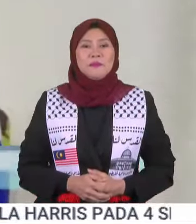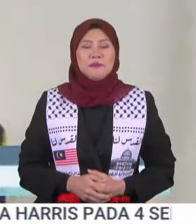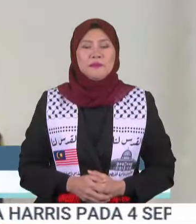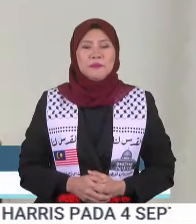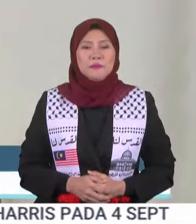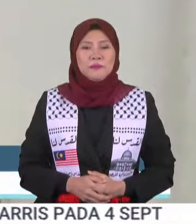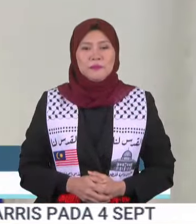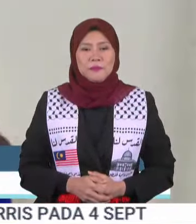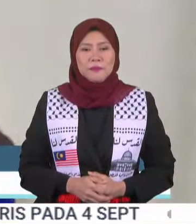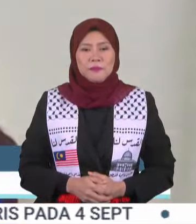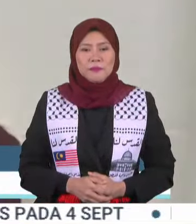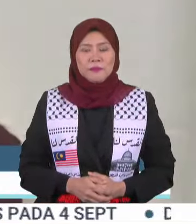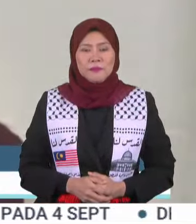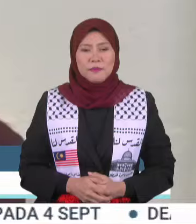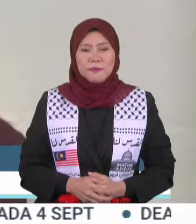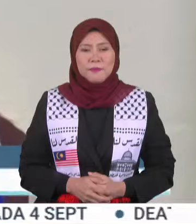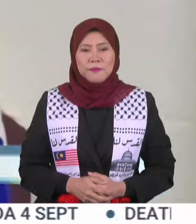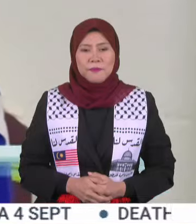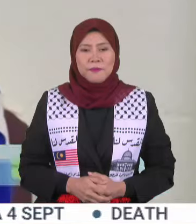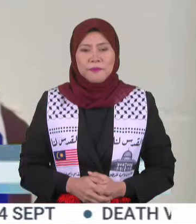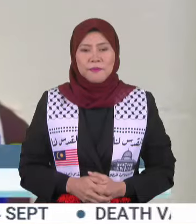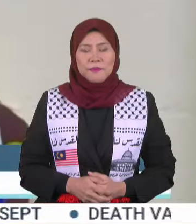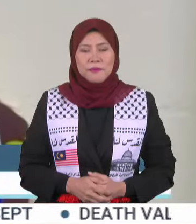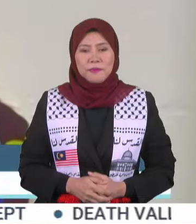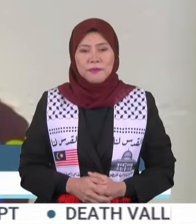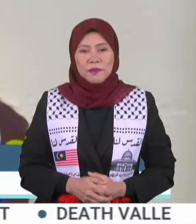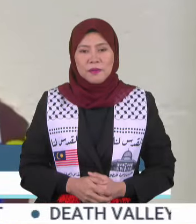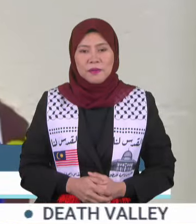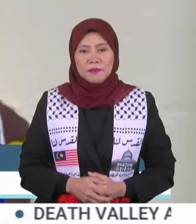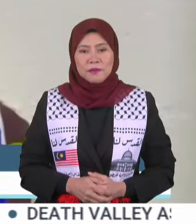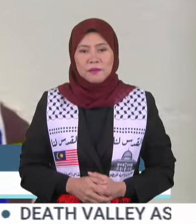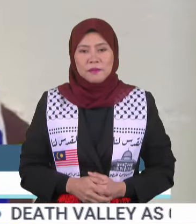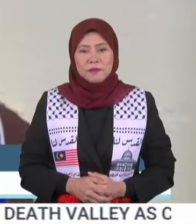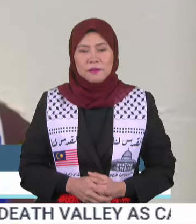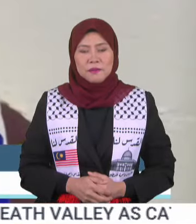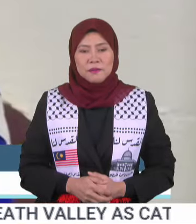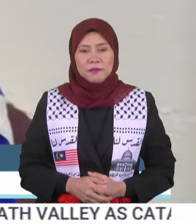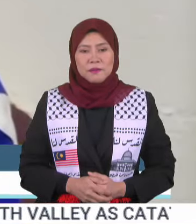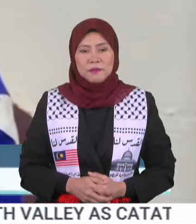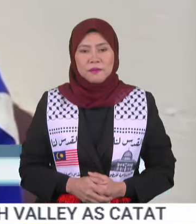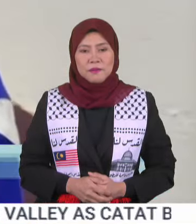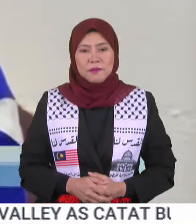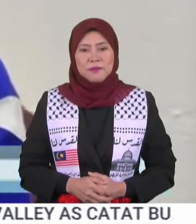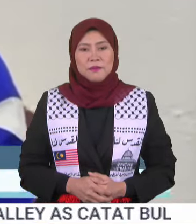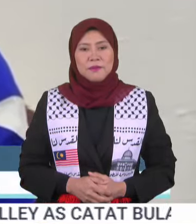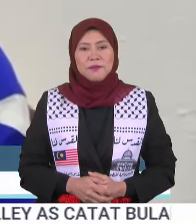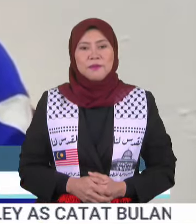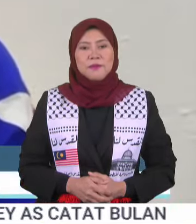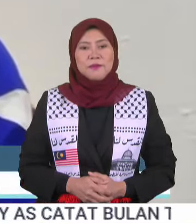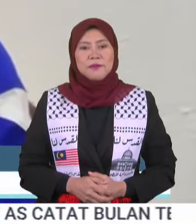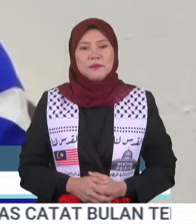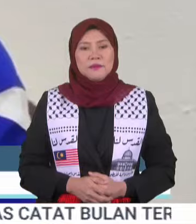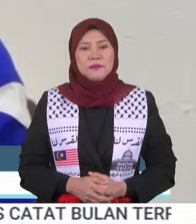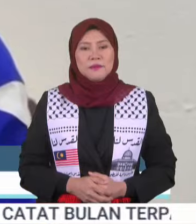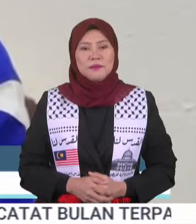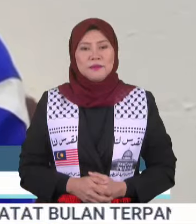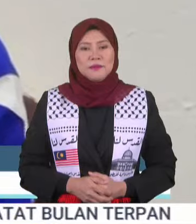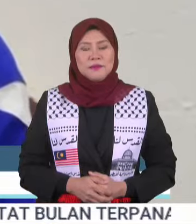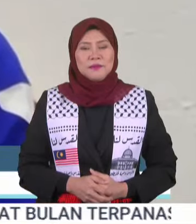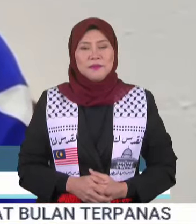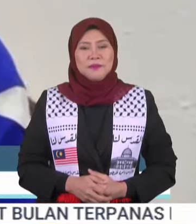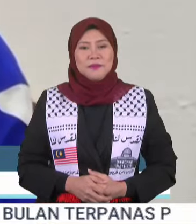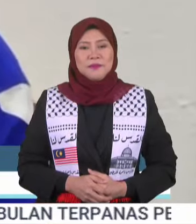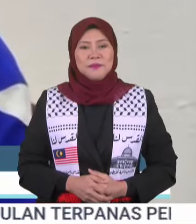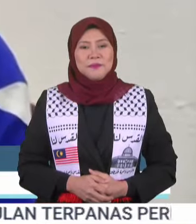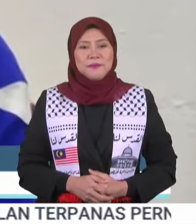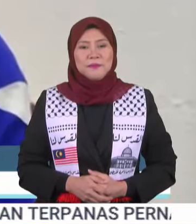Sarapan, lepas terus pergi klinik kerajaan, dia panggil ambulans. Kapan saya tak boleh, ini panggil ambulans. Ambulans mari angkat pergi saya